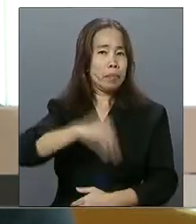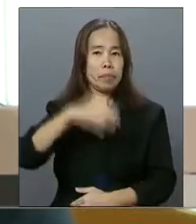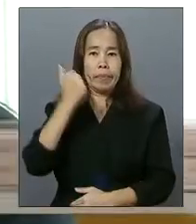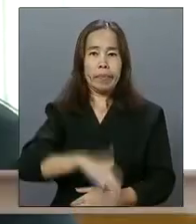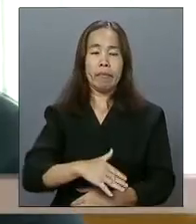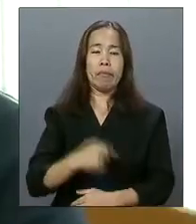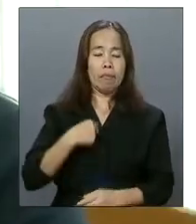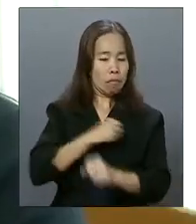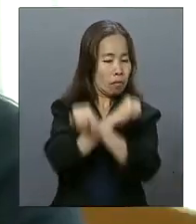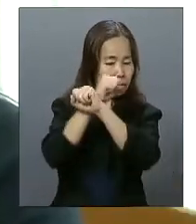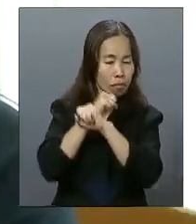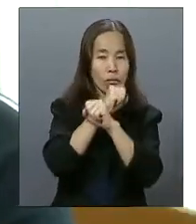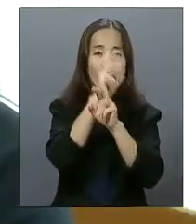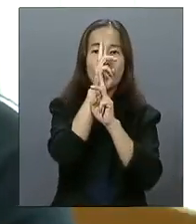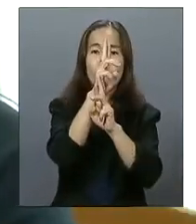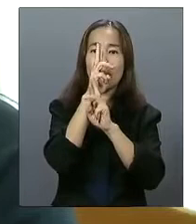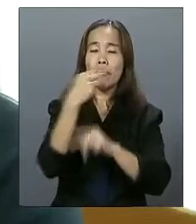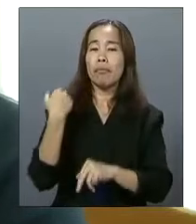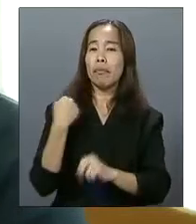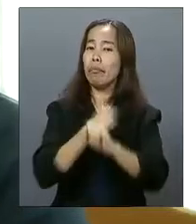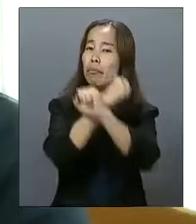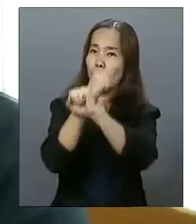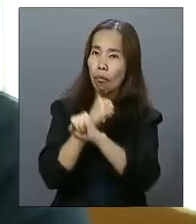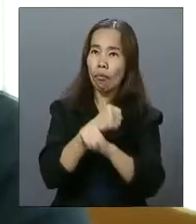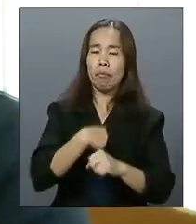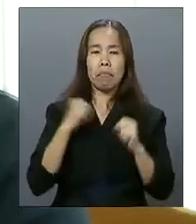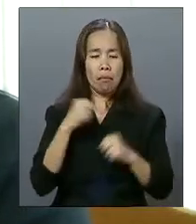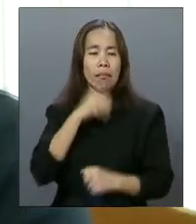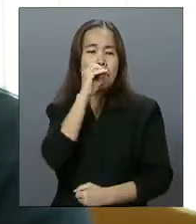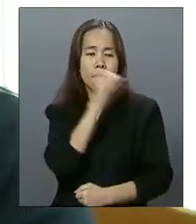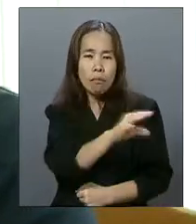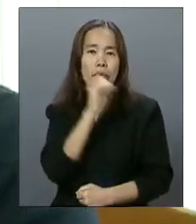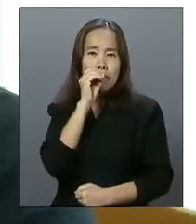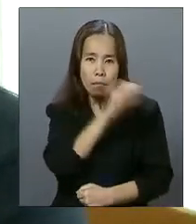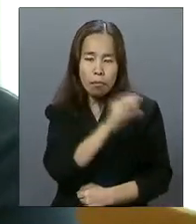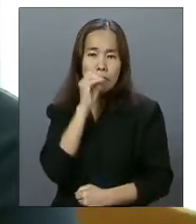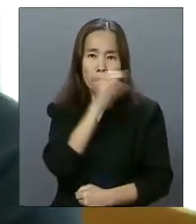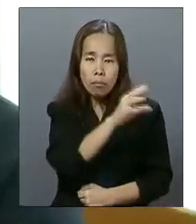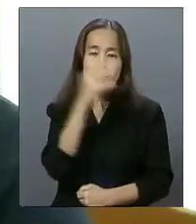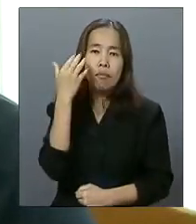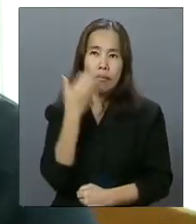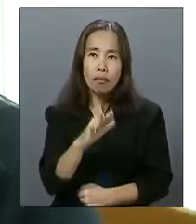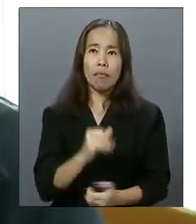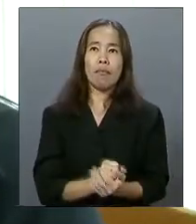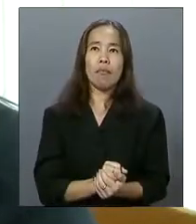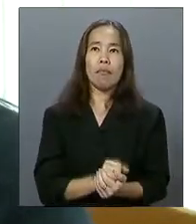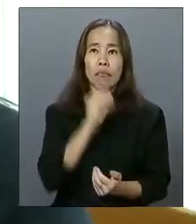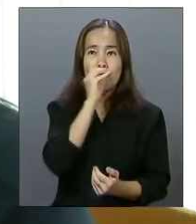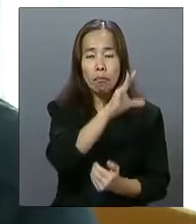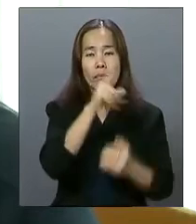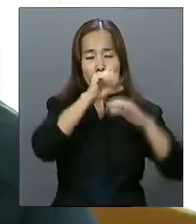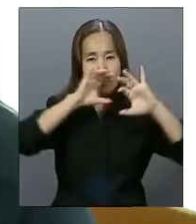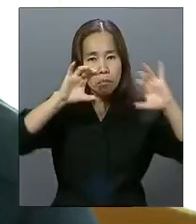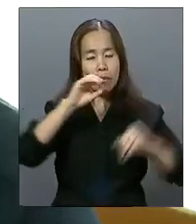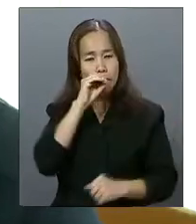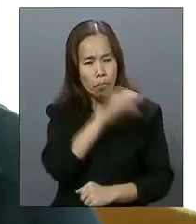ขึ้นแล้วก็พยายามที่จะแจ้งนะคะแจ้งให้เจ้าหน้าที่รัฐเนี่ยเข้